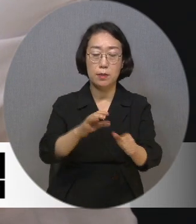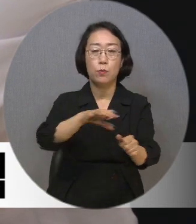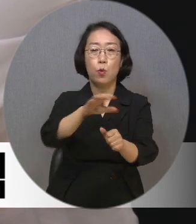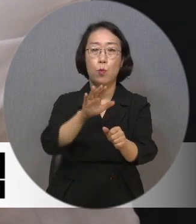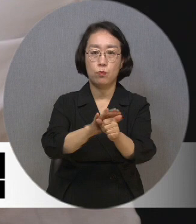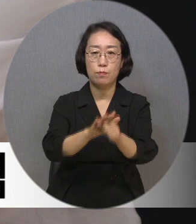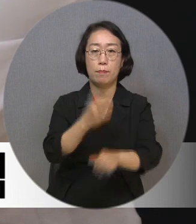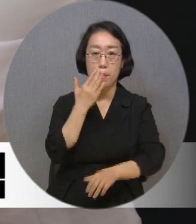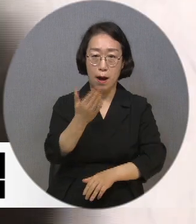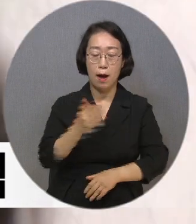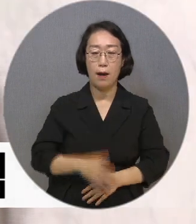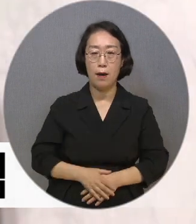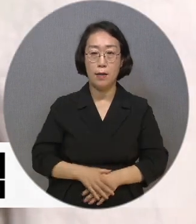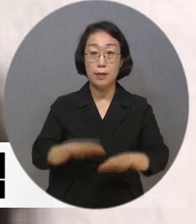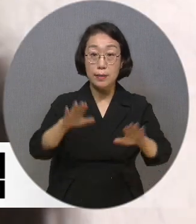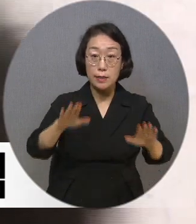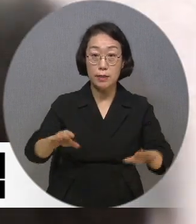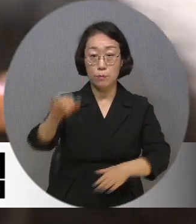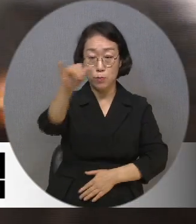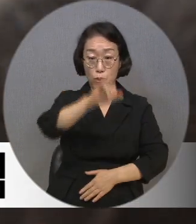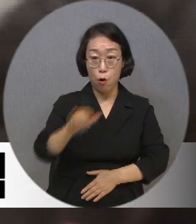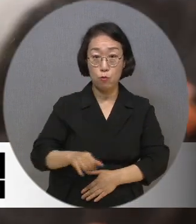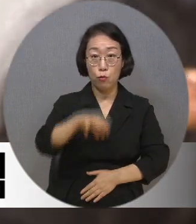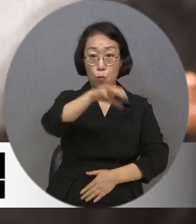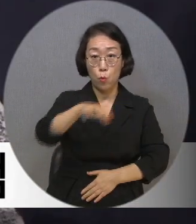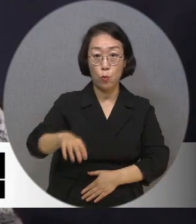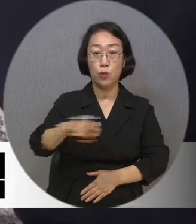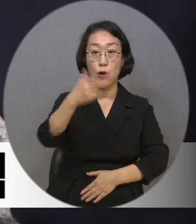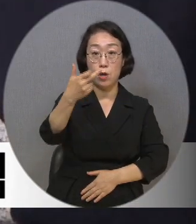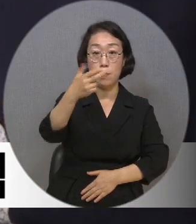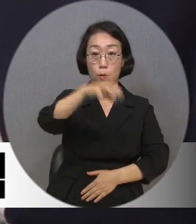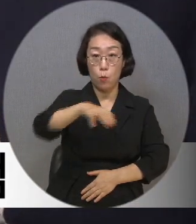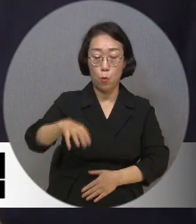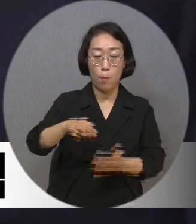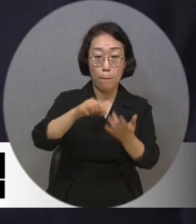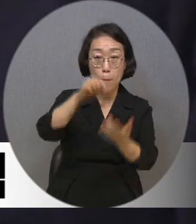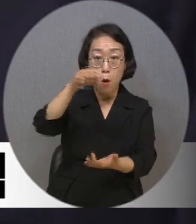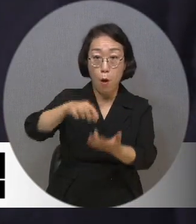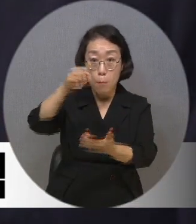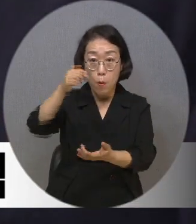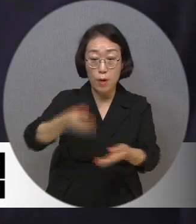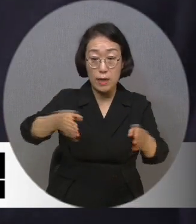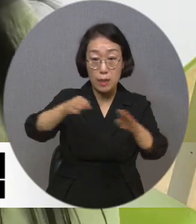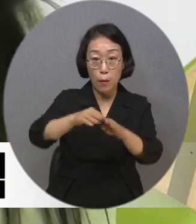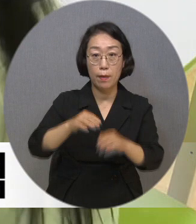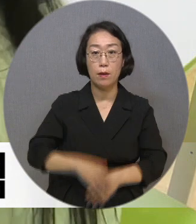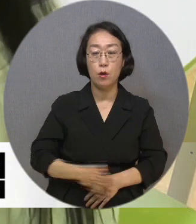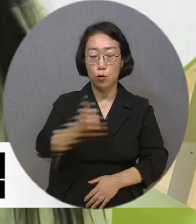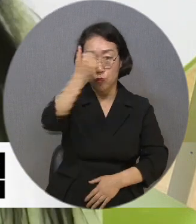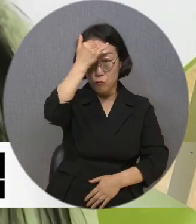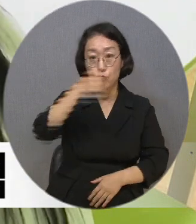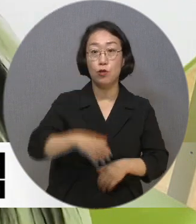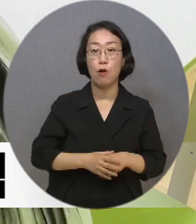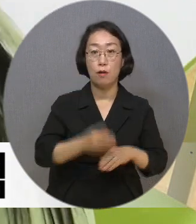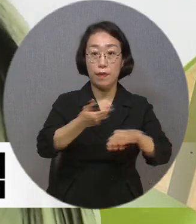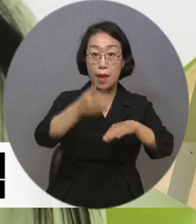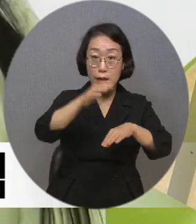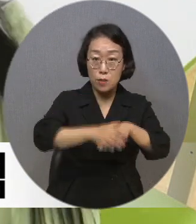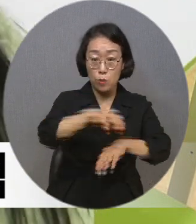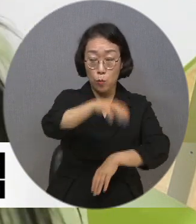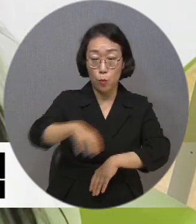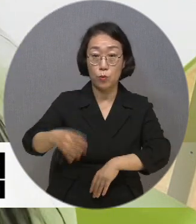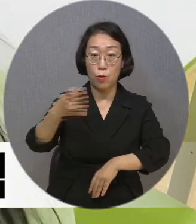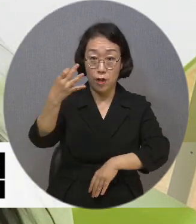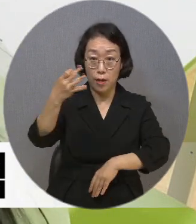제공하고 있습니다. 현재 전국 17개 시도가 수행기관을 선정한 가운데 충청남도와 대전시 등 14개